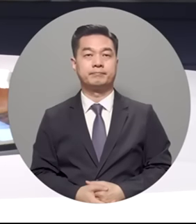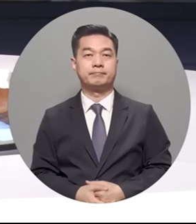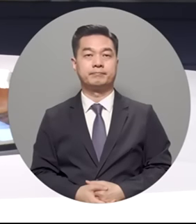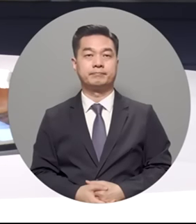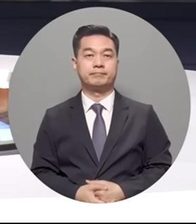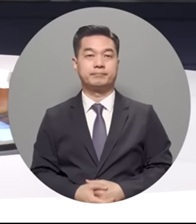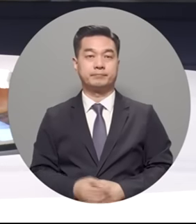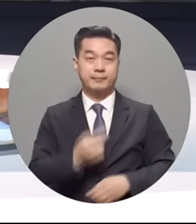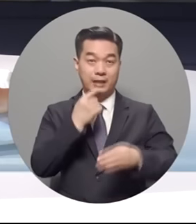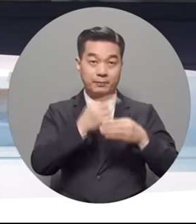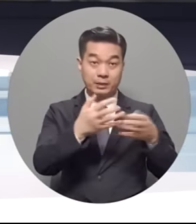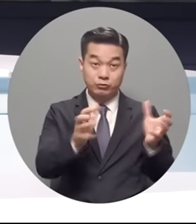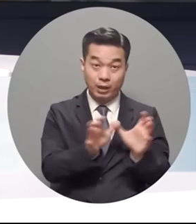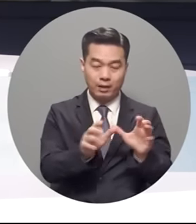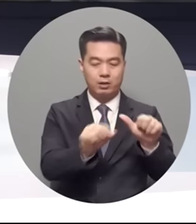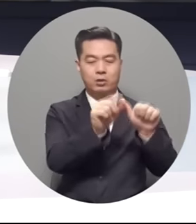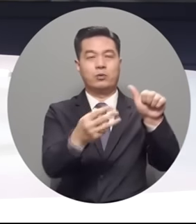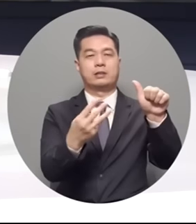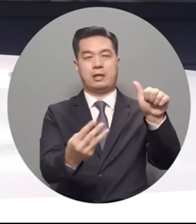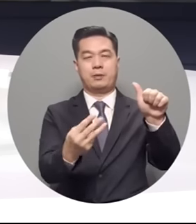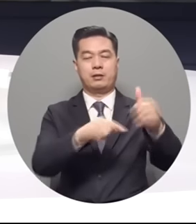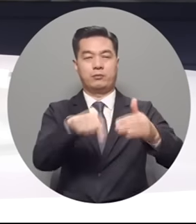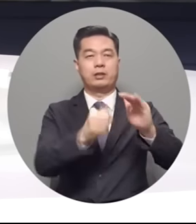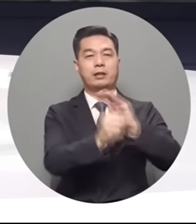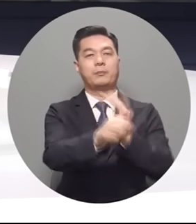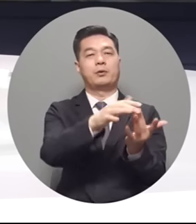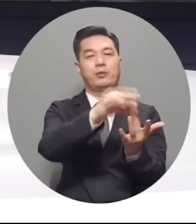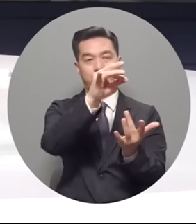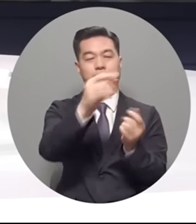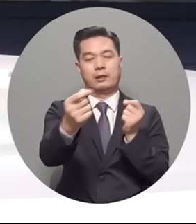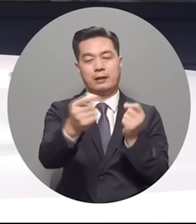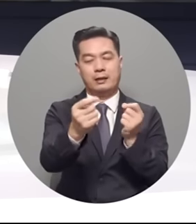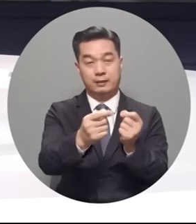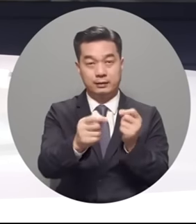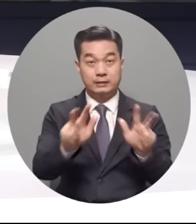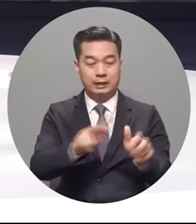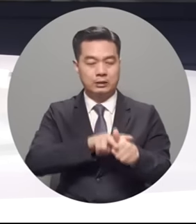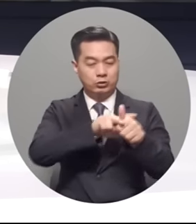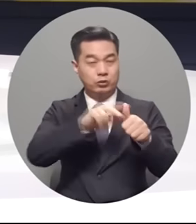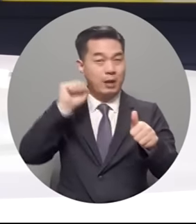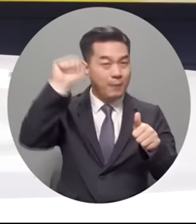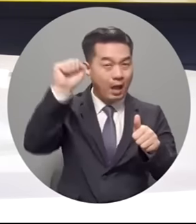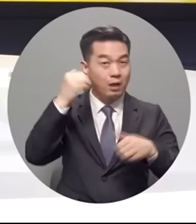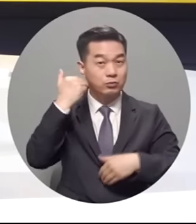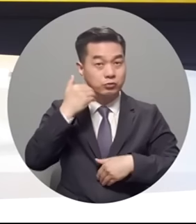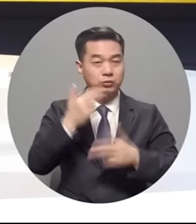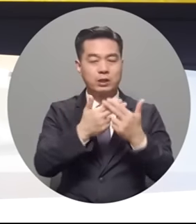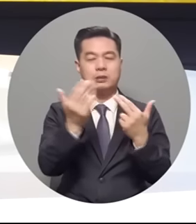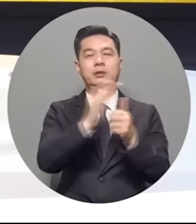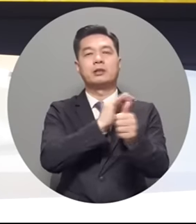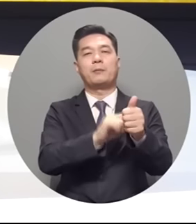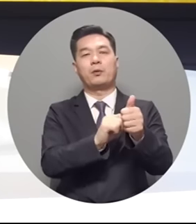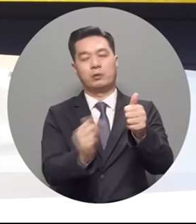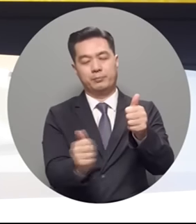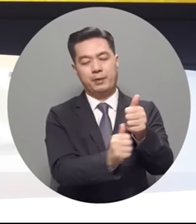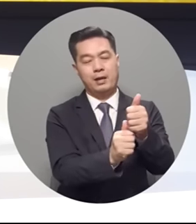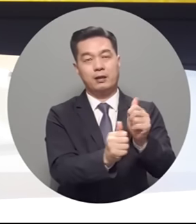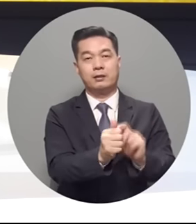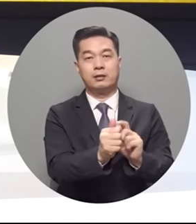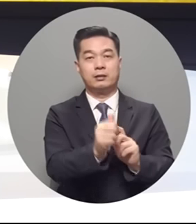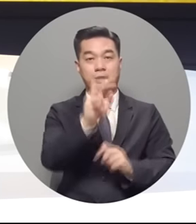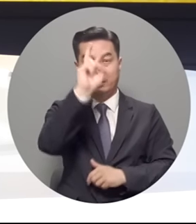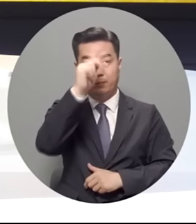민주당도 다음 달 3일 원내대표 선거를 앞두고 있는데 지금까지 출마 선언을 한 건 이재명 대표의 최측근 박찬대 의원